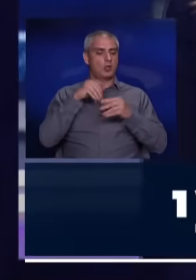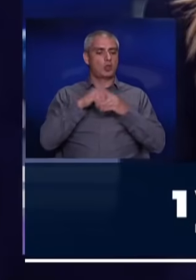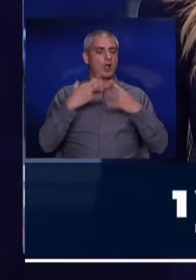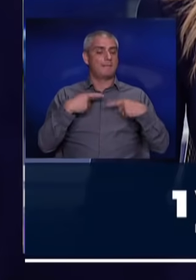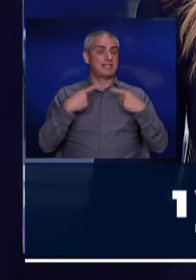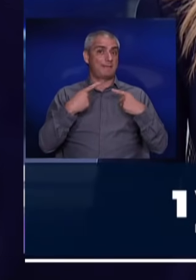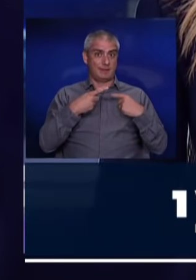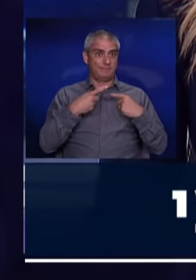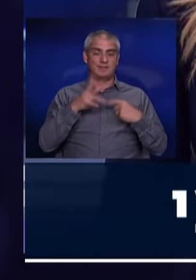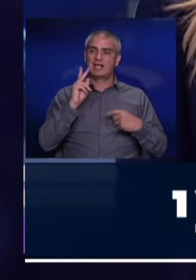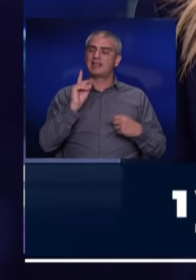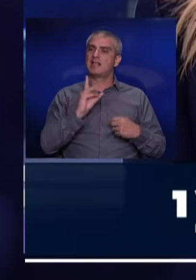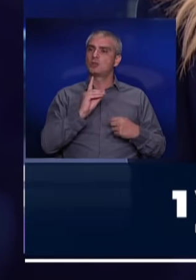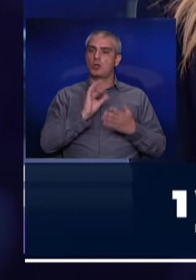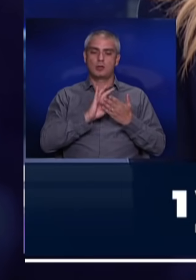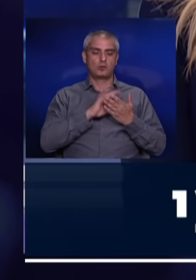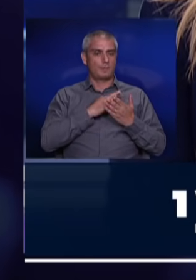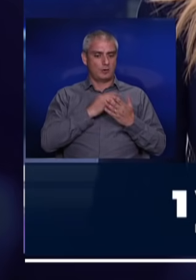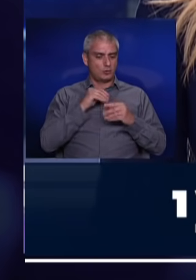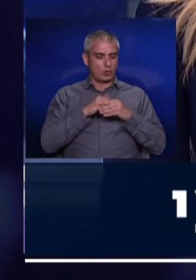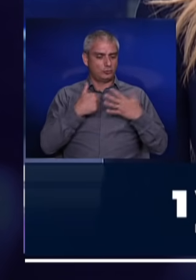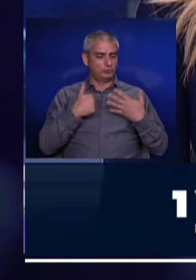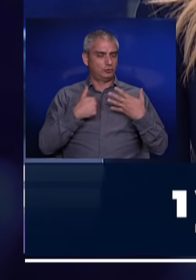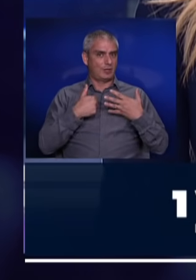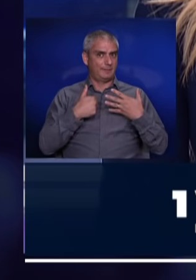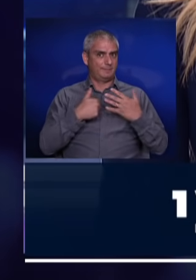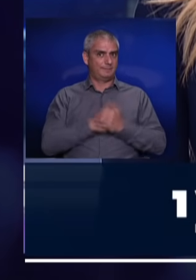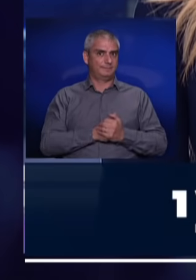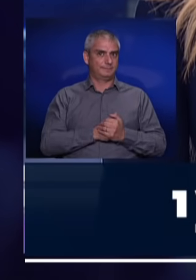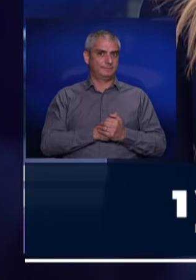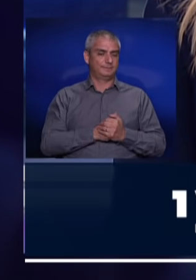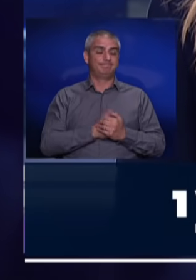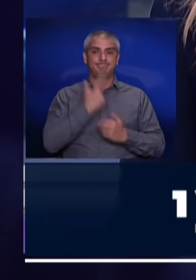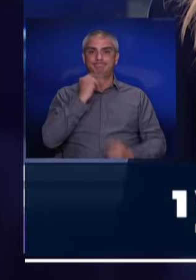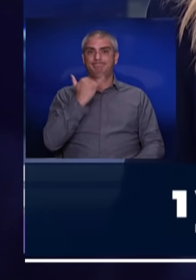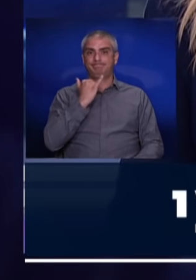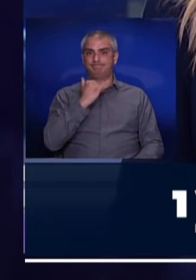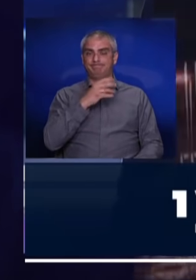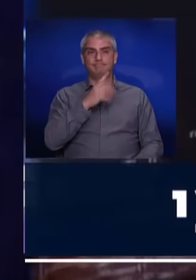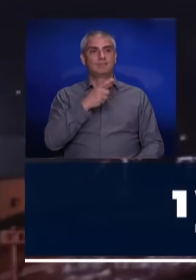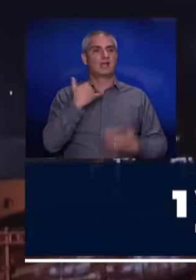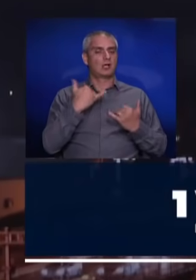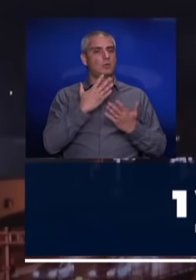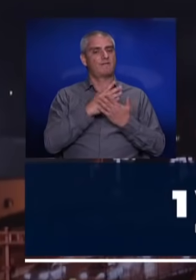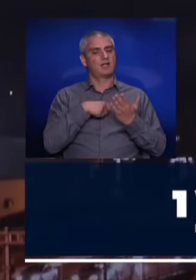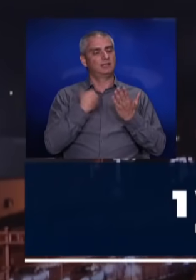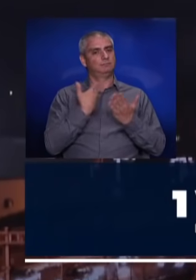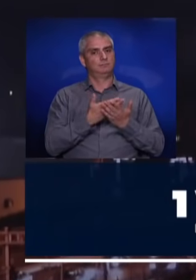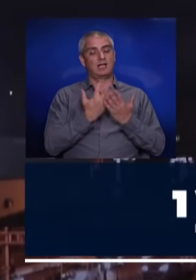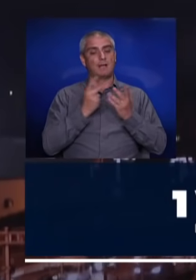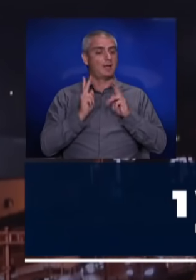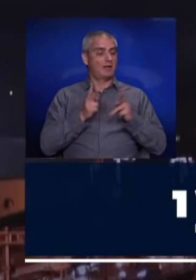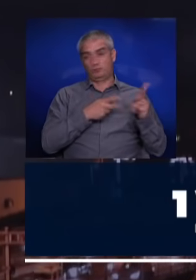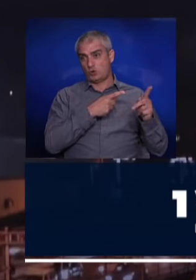ימים, וקטי דור, ראש תחום הבריאות, ממש בתוך 6 ימים. כן, נכון, מיכל, היום הוצגו כמה תרחישים